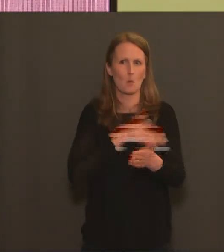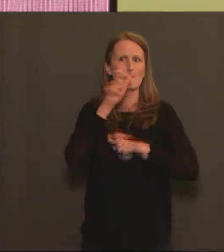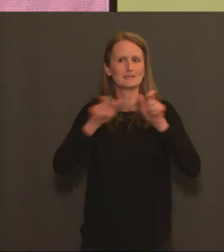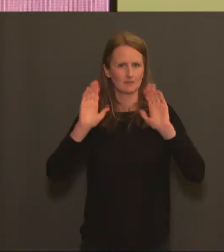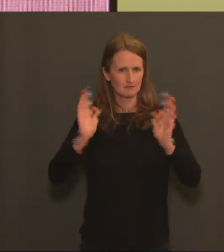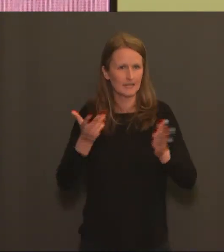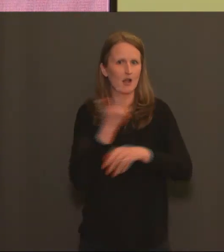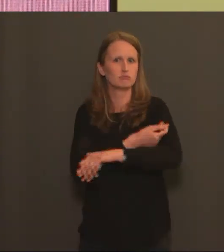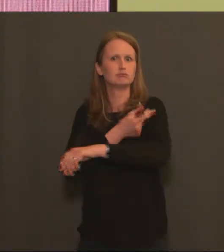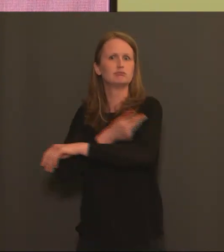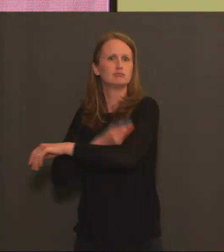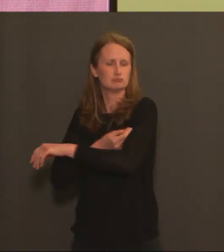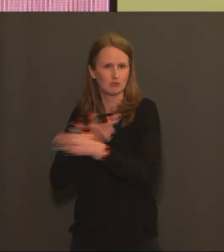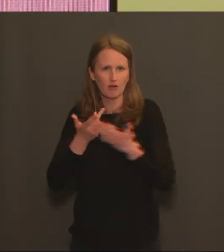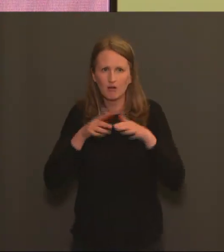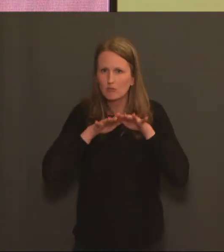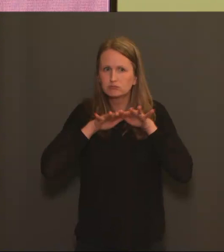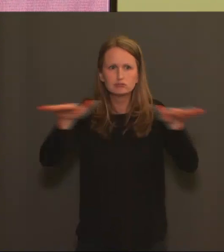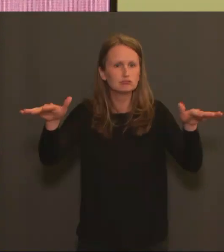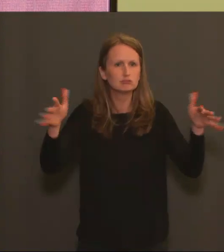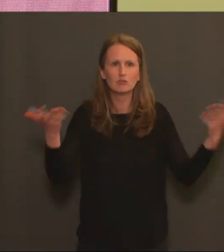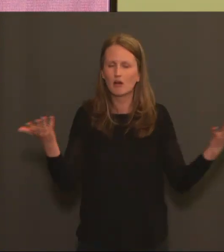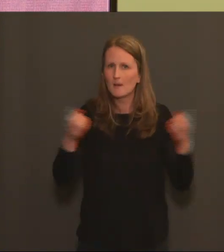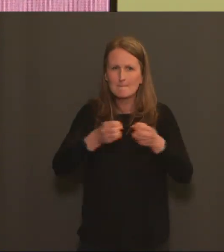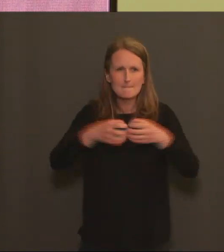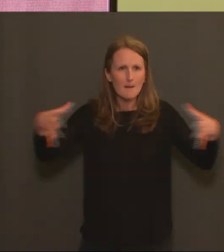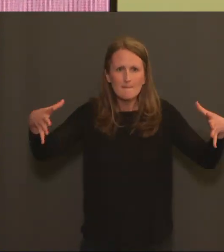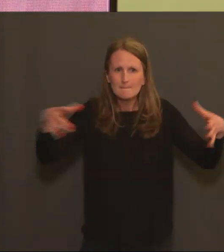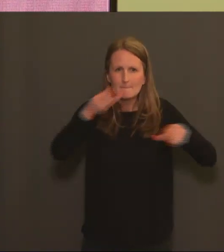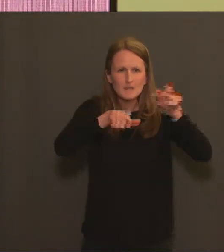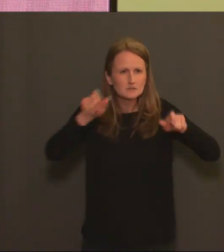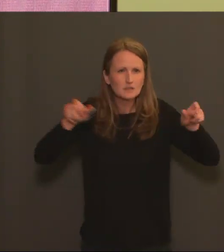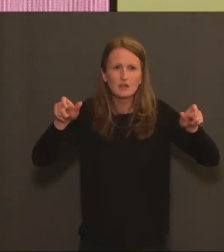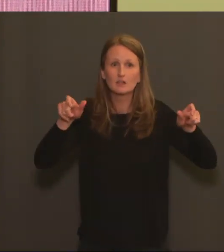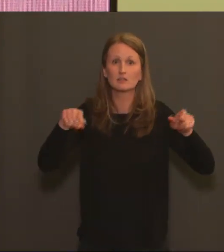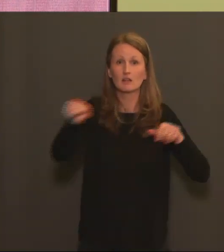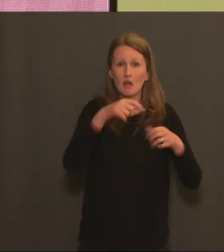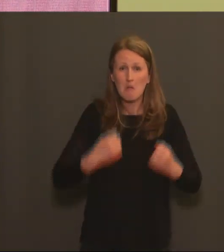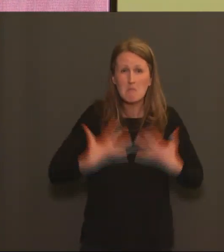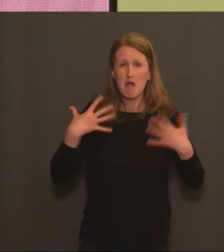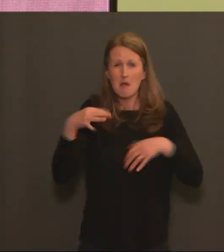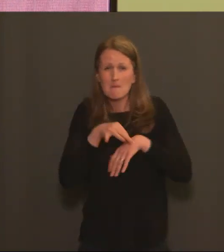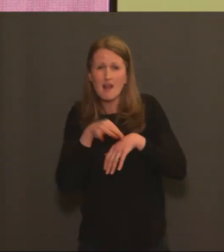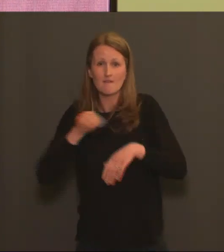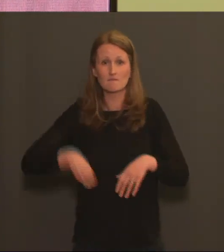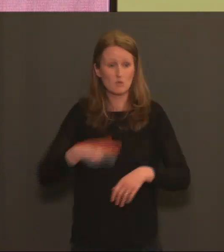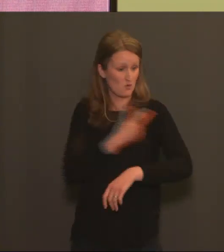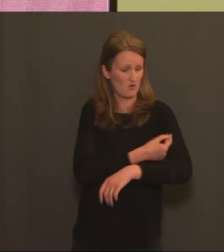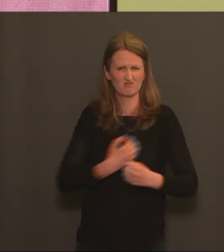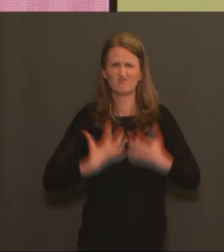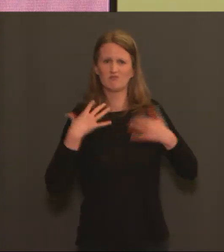qu'on découvre maintenant de nouveaux effets secondaires, et tout spécialement pas de nouveaux effets secondaires qui soient graves ou qui portent